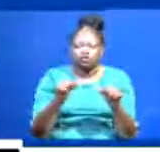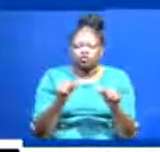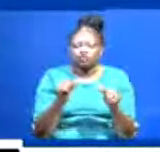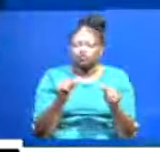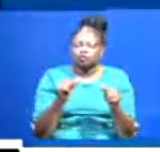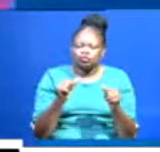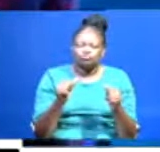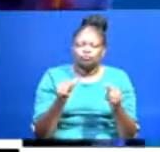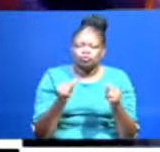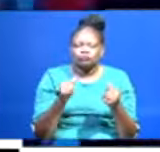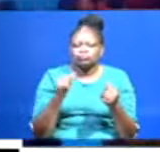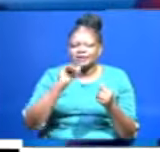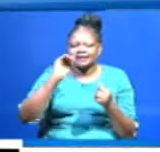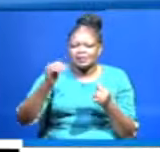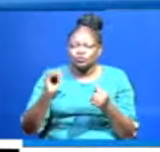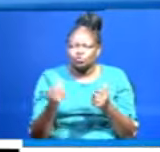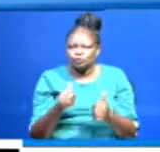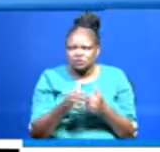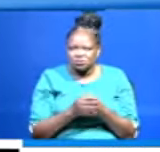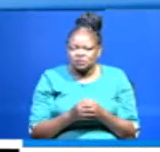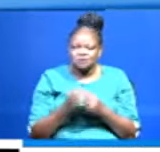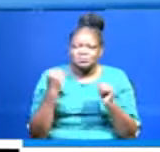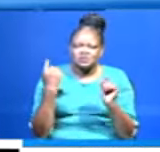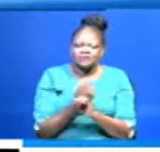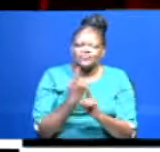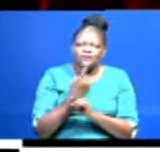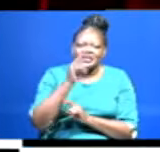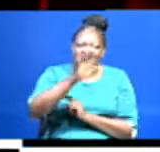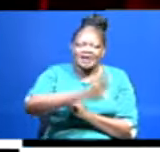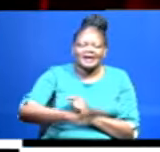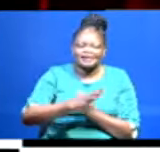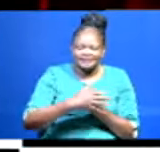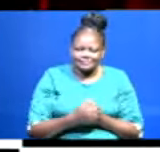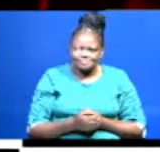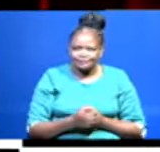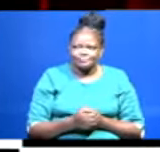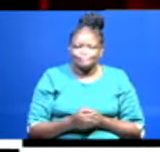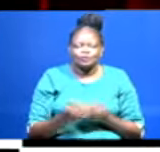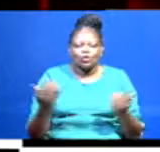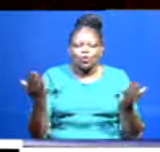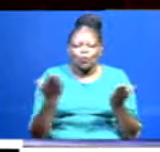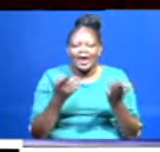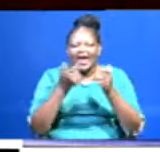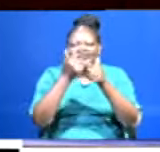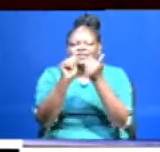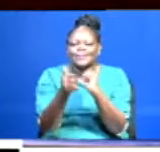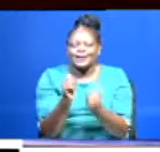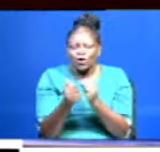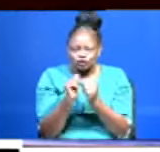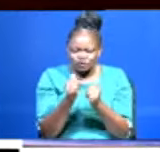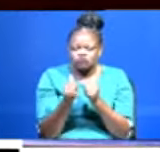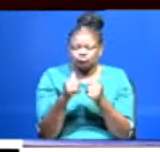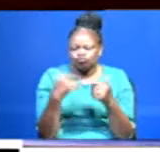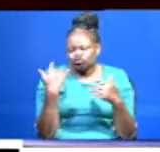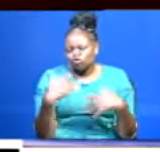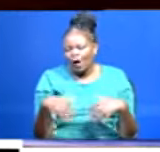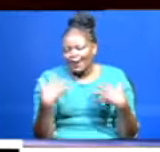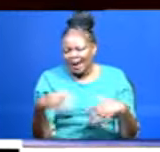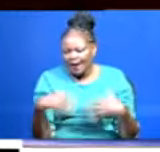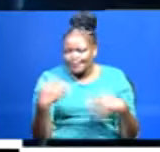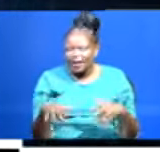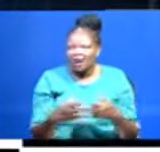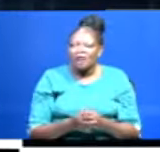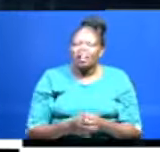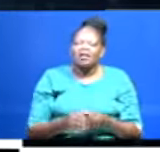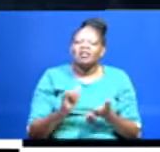katika kaunti ya Yudu mkoani Jiangxi, ambapo michezo ya kuigiza yenye mada ya